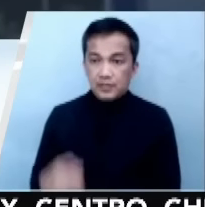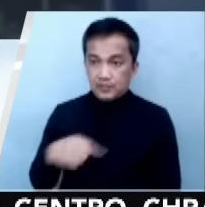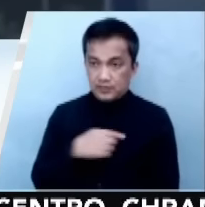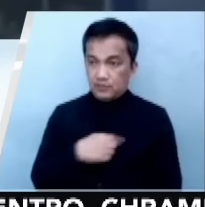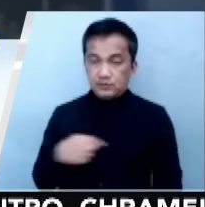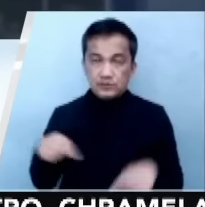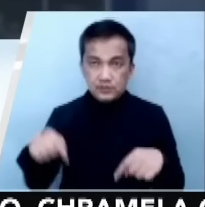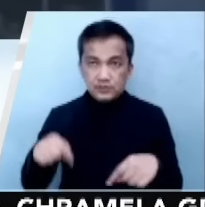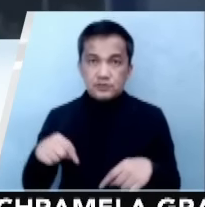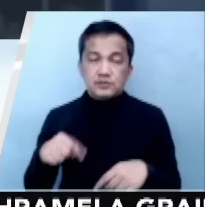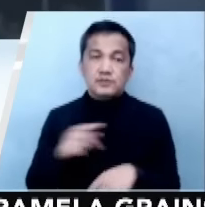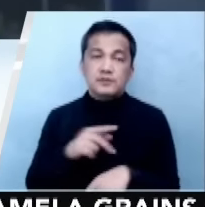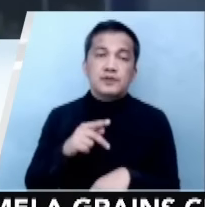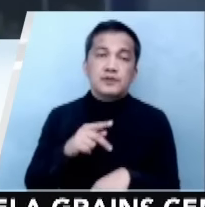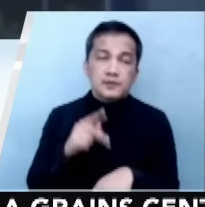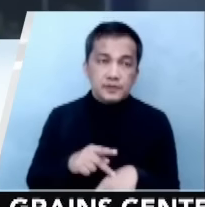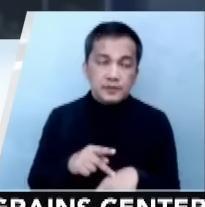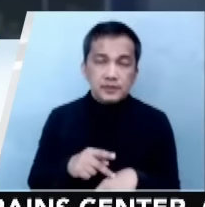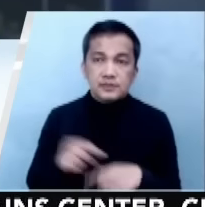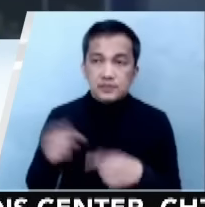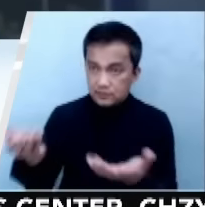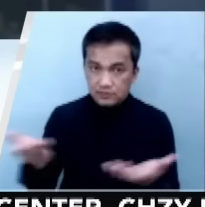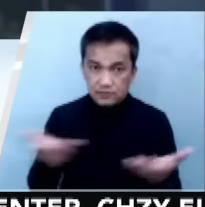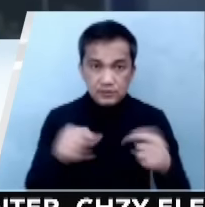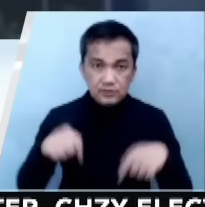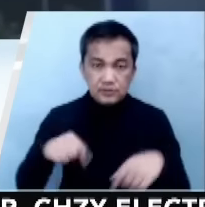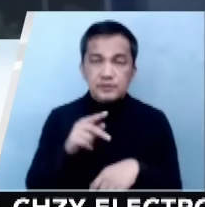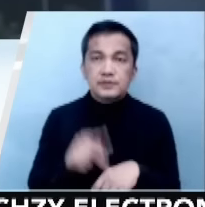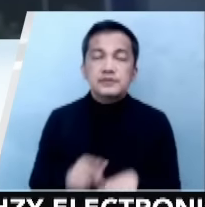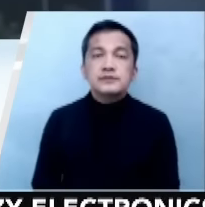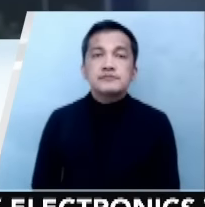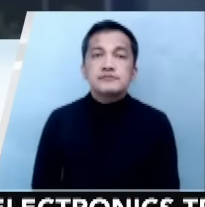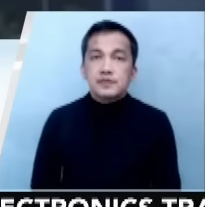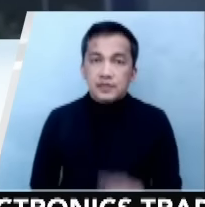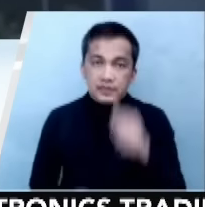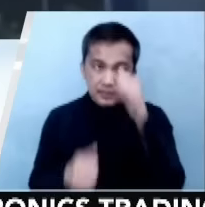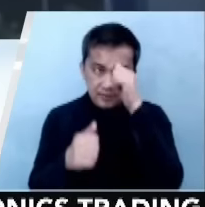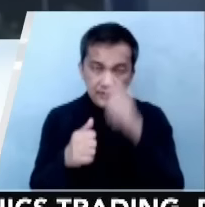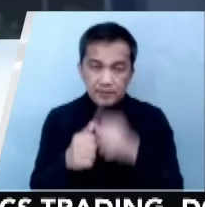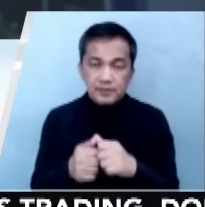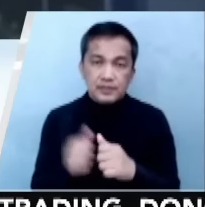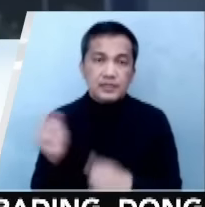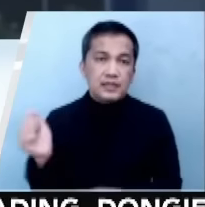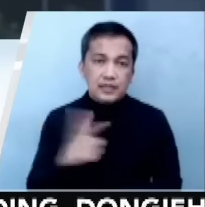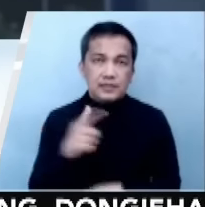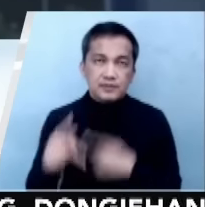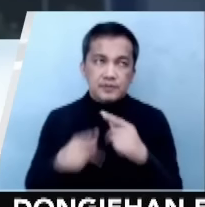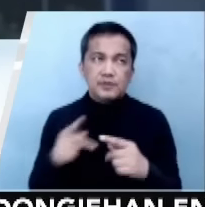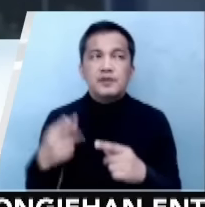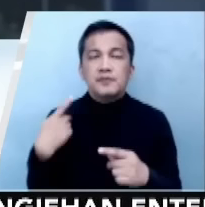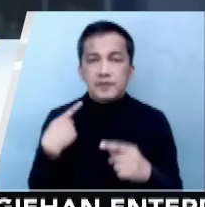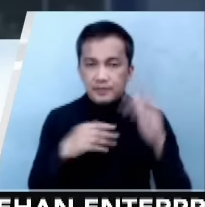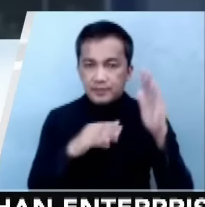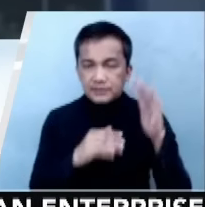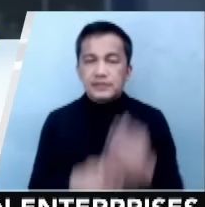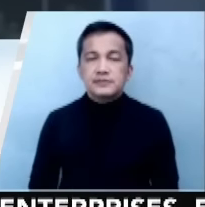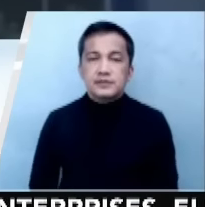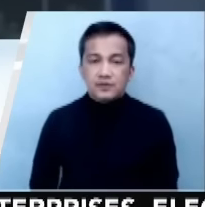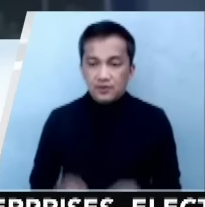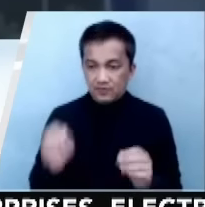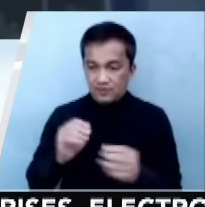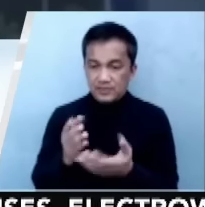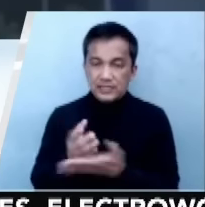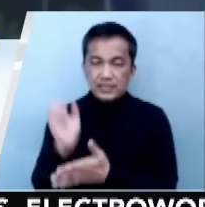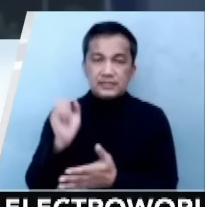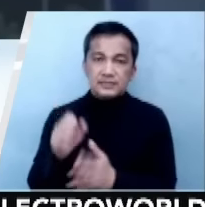bansa natin, nandito po kayo sa Pilipinas, alalahanan nyo, lahat ng tao may pag-asa. Wala po tayong karapatan na kunin ang buhay